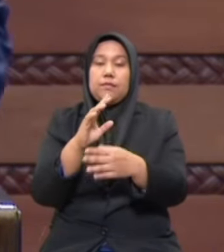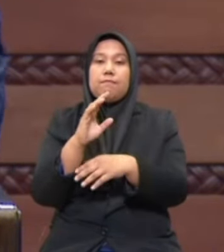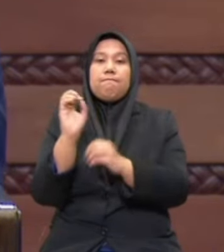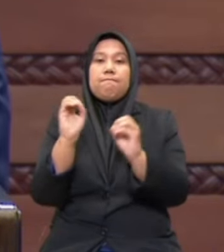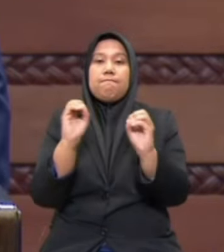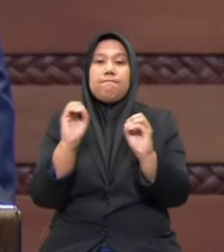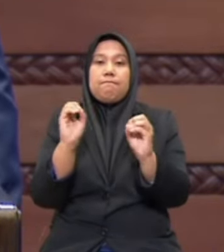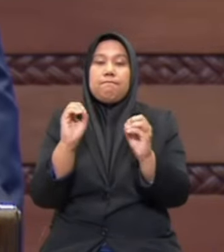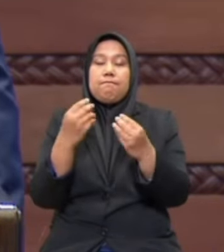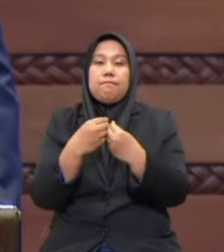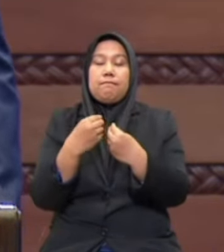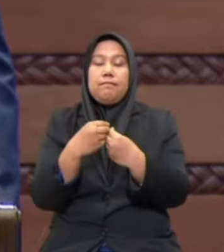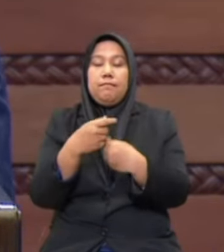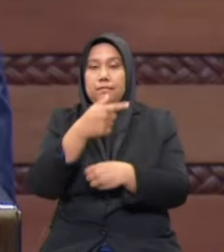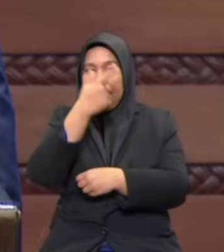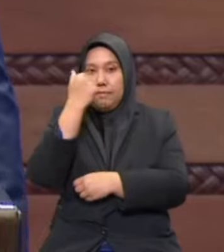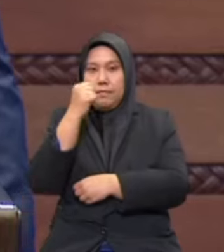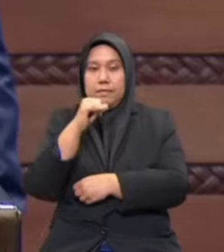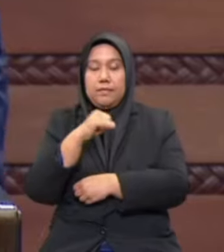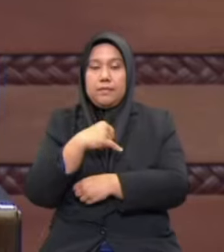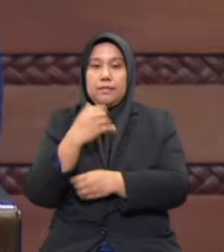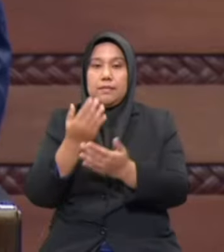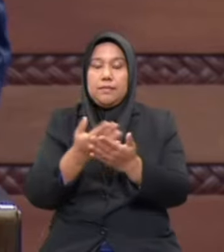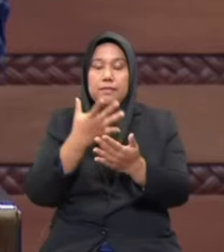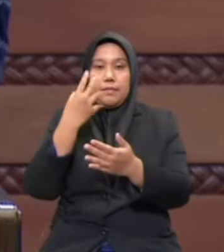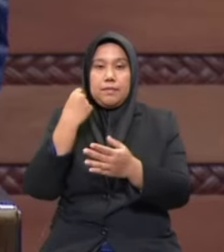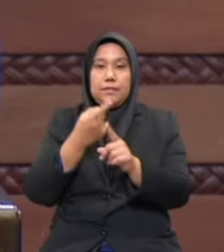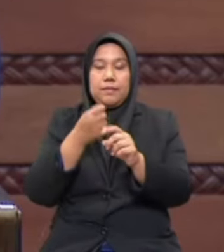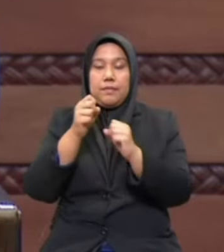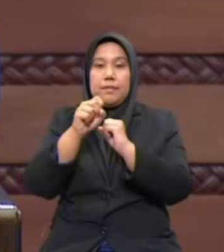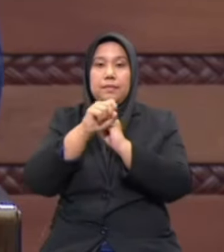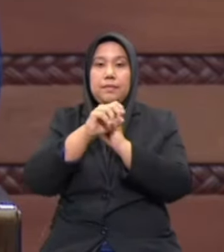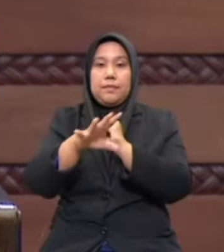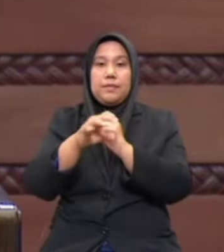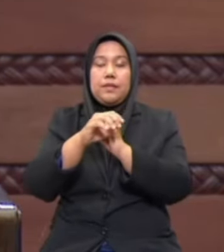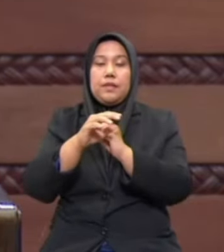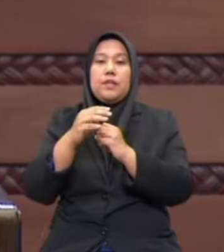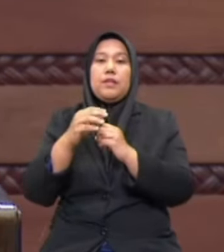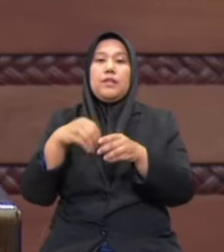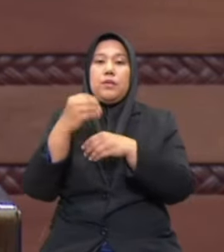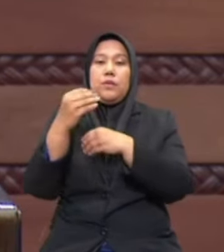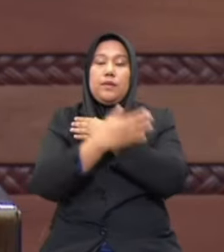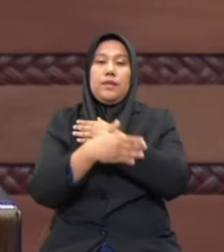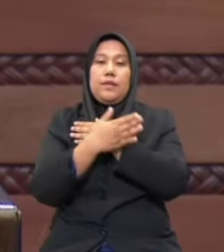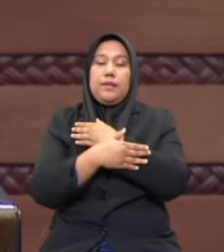baru balik daripada promosi di luar negara nanti saya akan jawab berulis